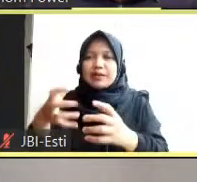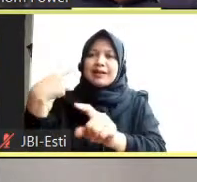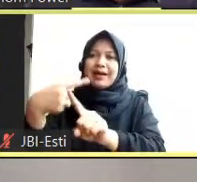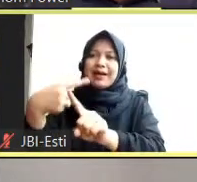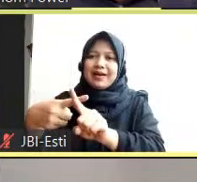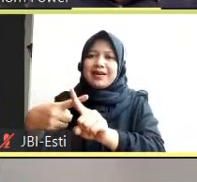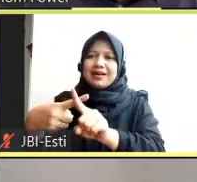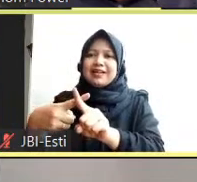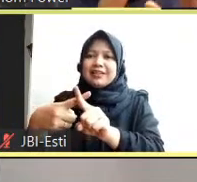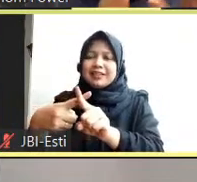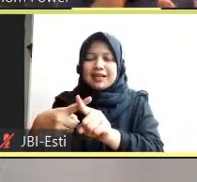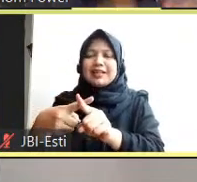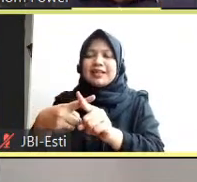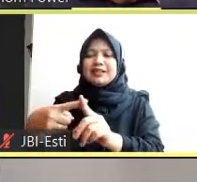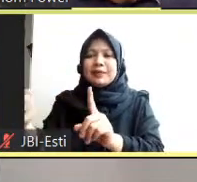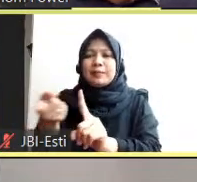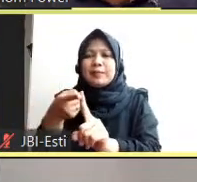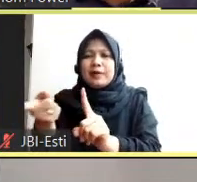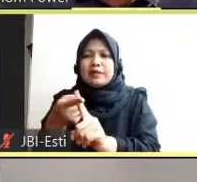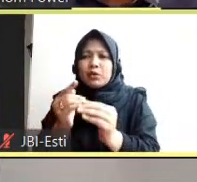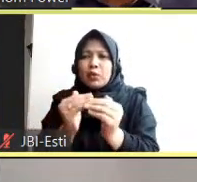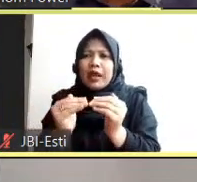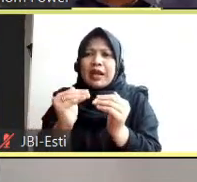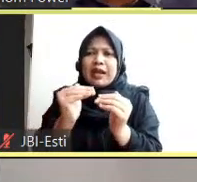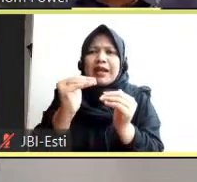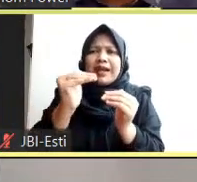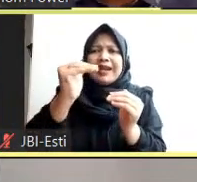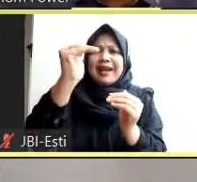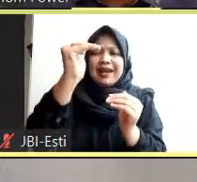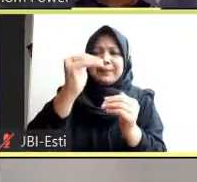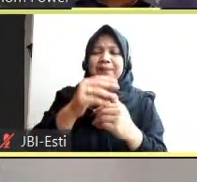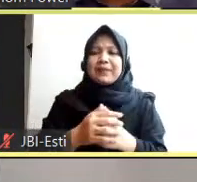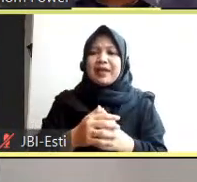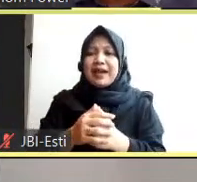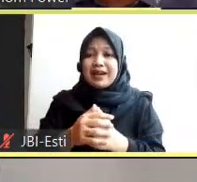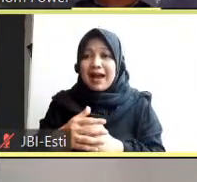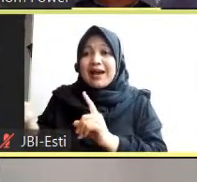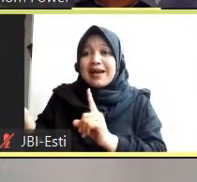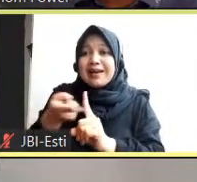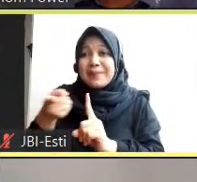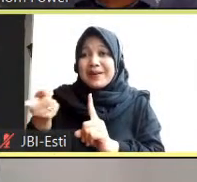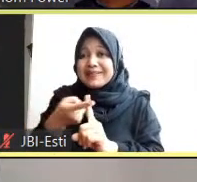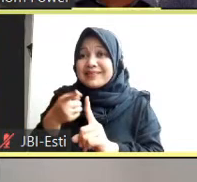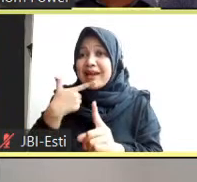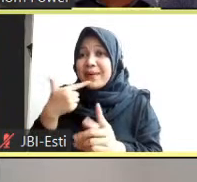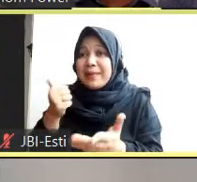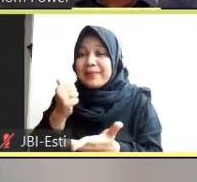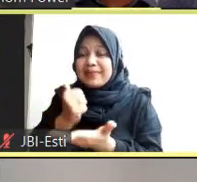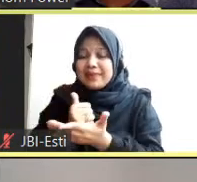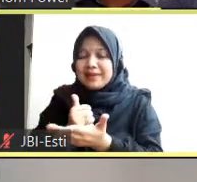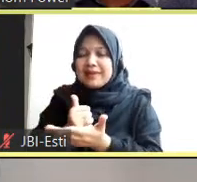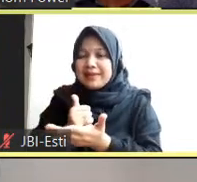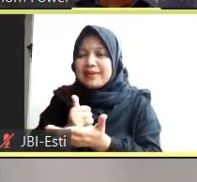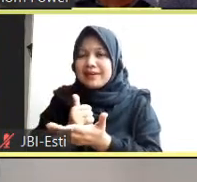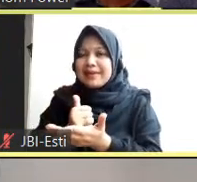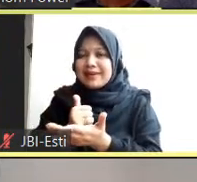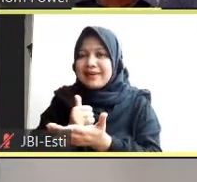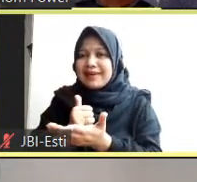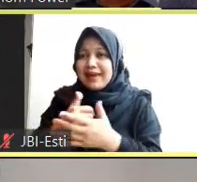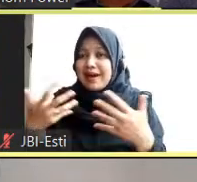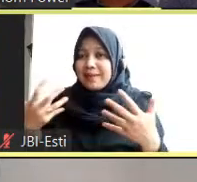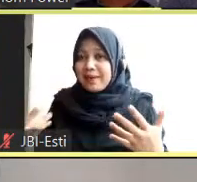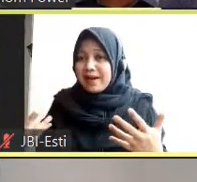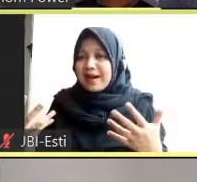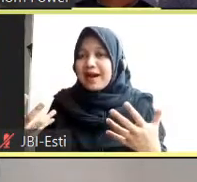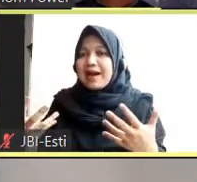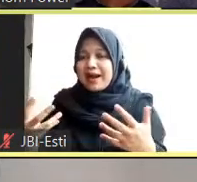terus-menerus. Salah satu bentuk represi yang juga penting untuk diingatkan dalam konteks ini adalah